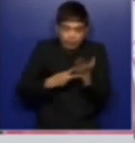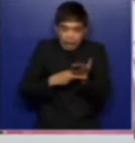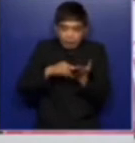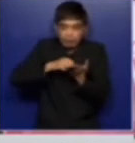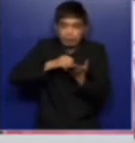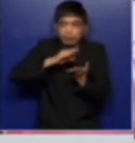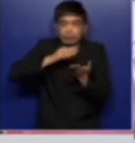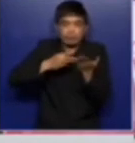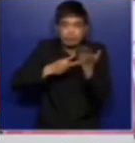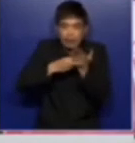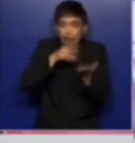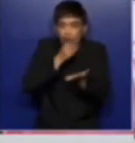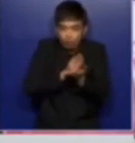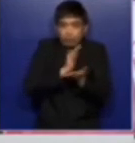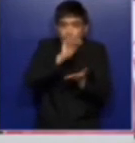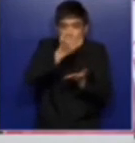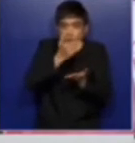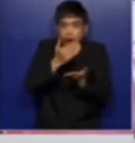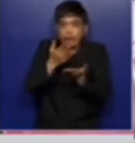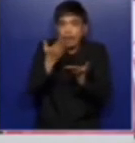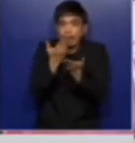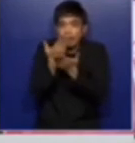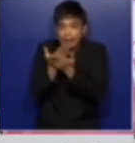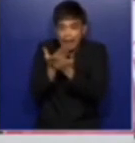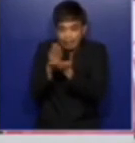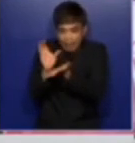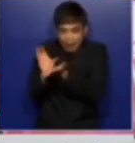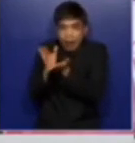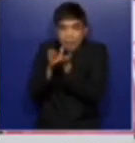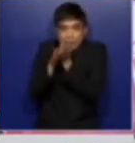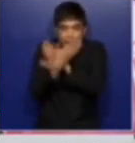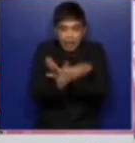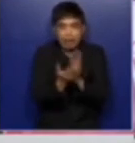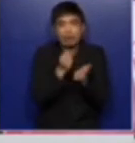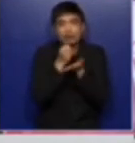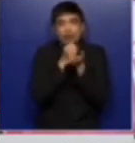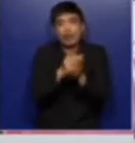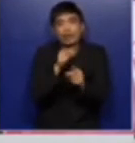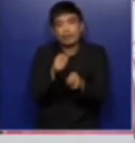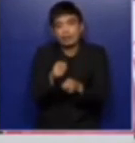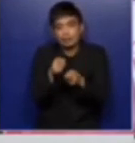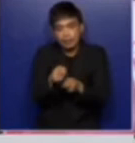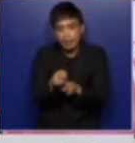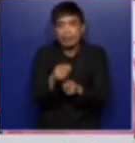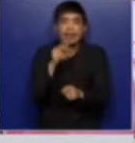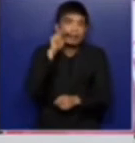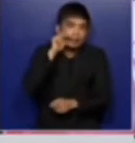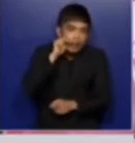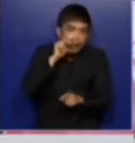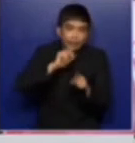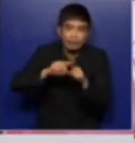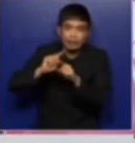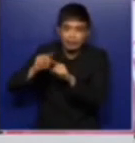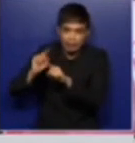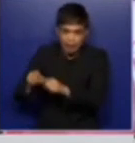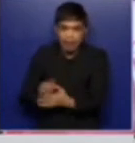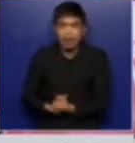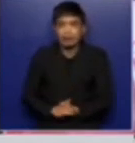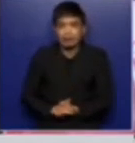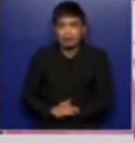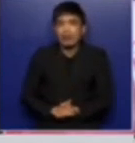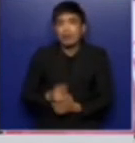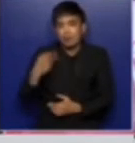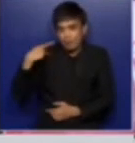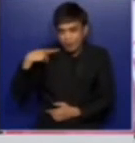ตรภารกิจเรื่องภัยแล้งก็อยู่ในภารกิจของปภ.เช่นกันซึ่งจะเป็นประโยชน์ต่อการดำรง